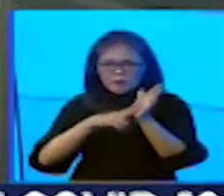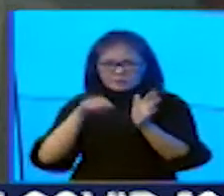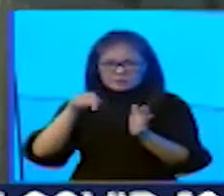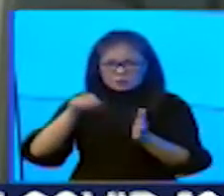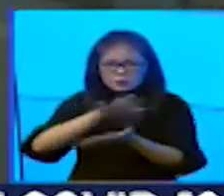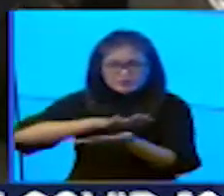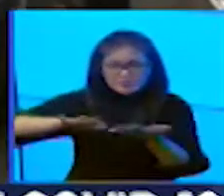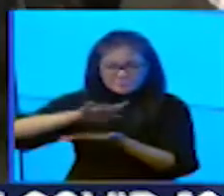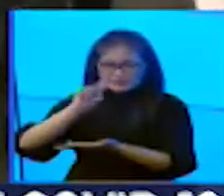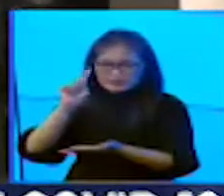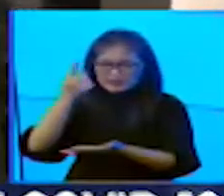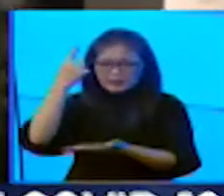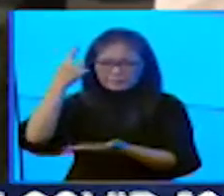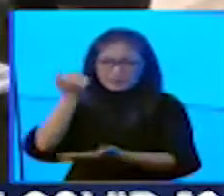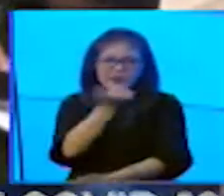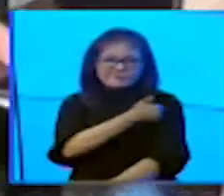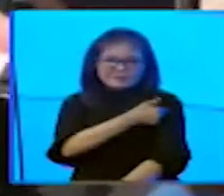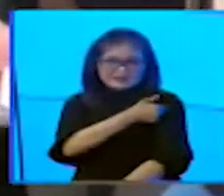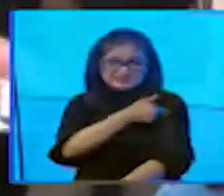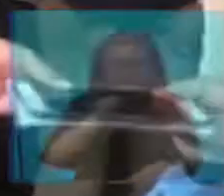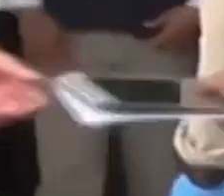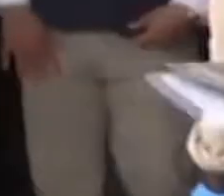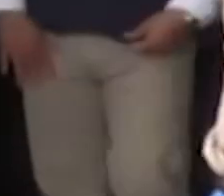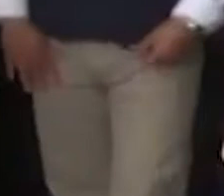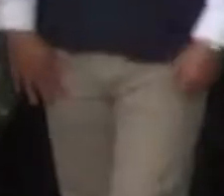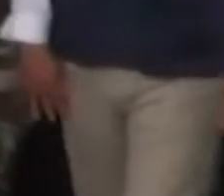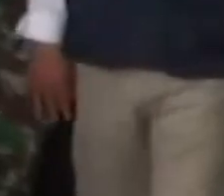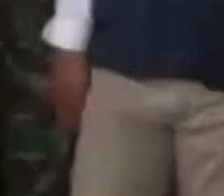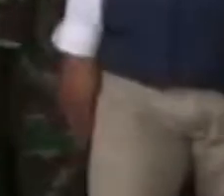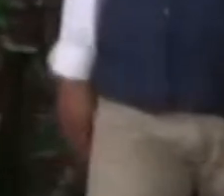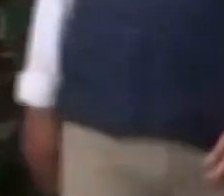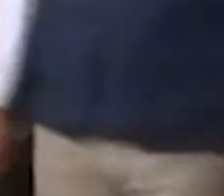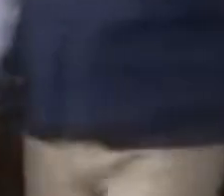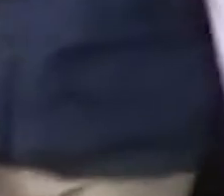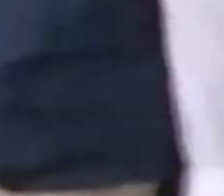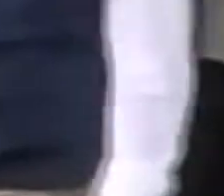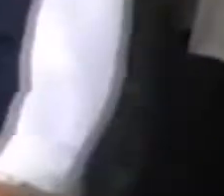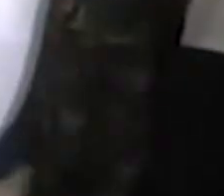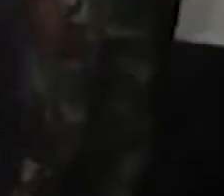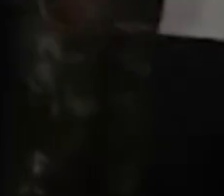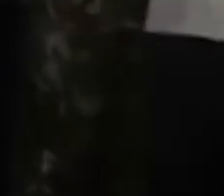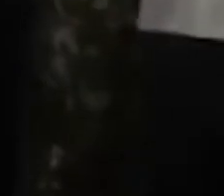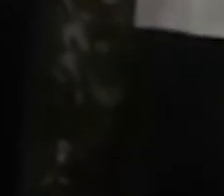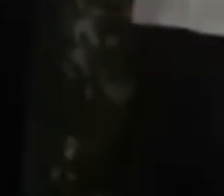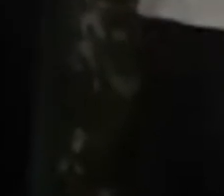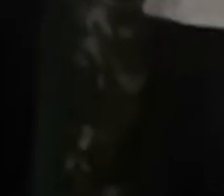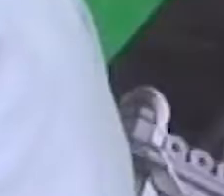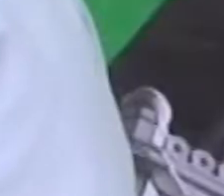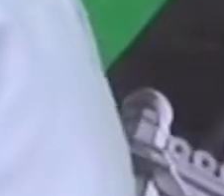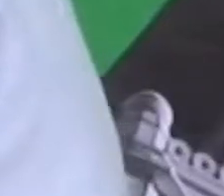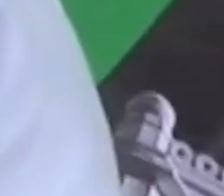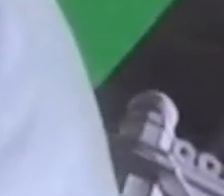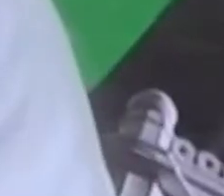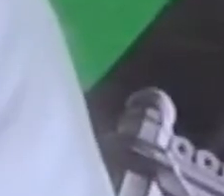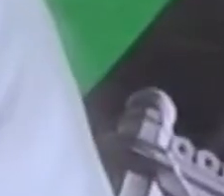akan melaksanakan vaksinasi COVID-19 dan akan dimulai dari kota Depok. Kami ingin tahu, pertama,